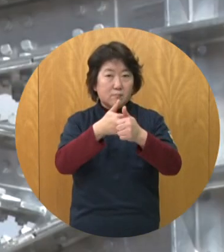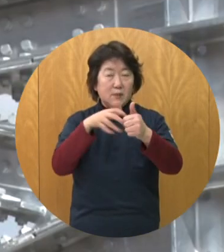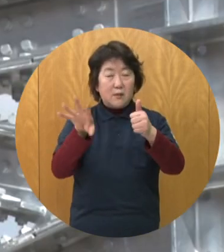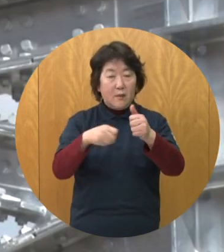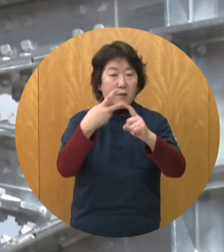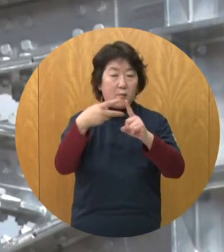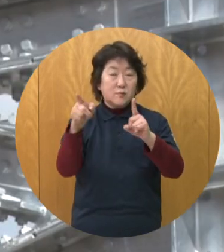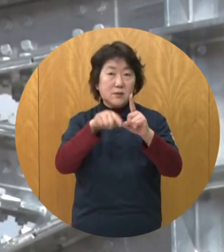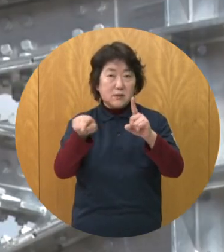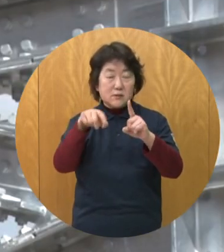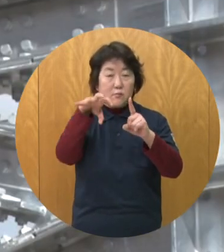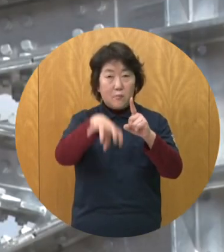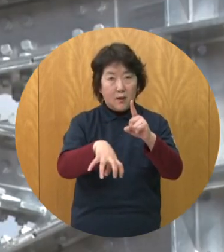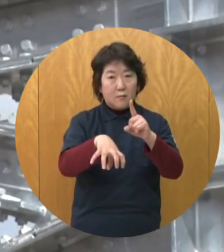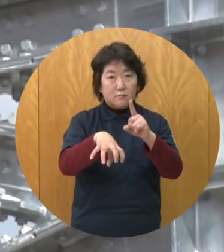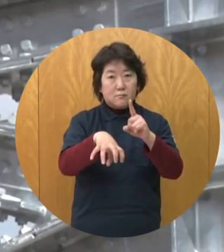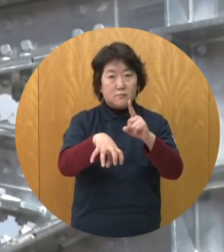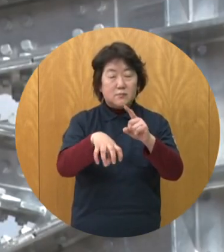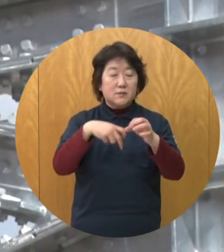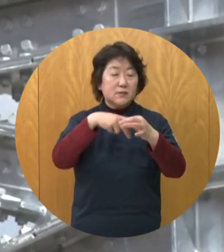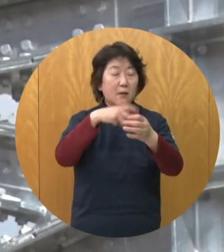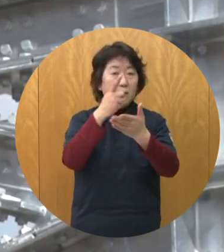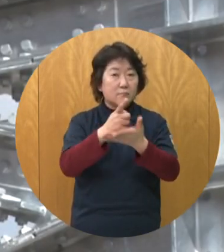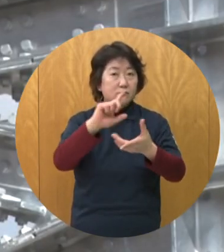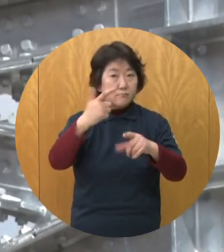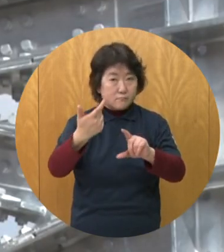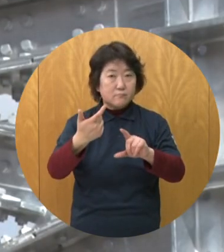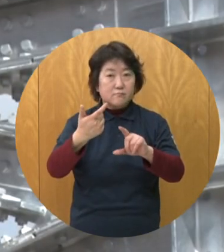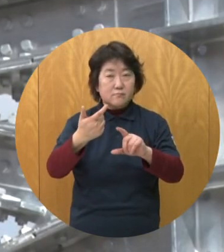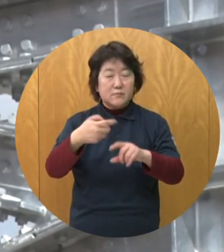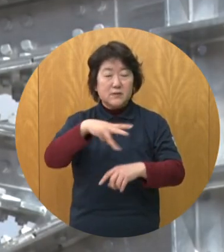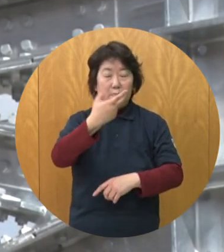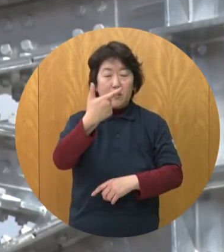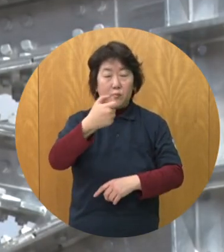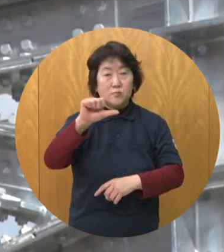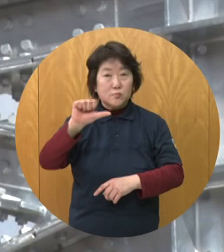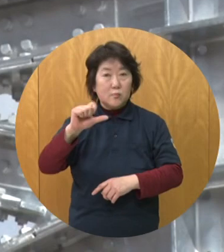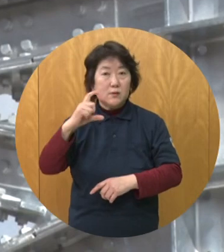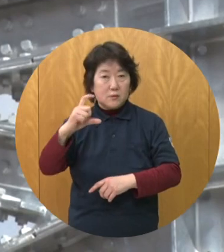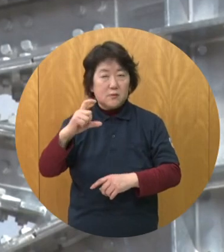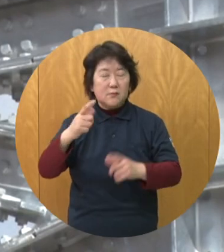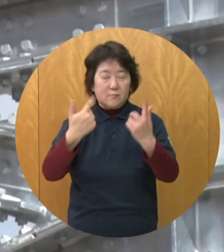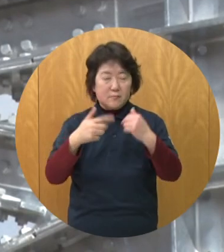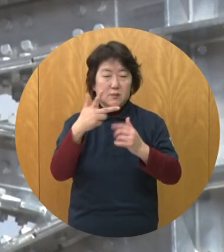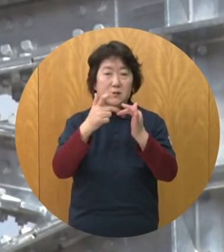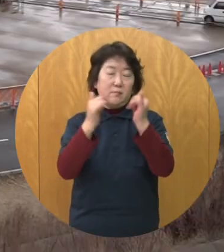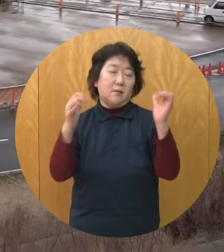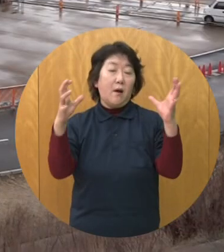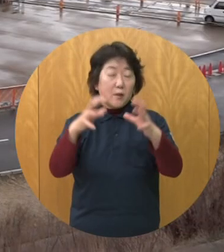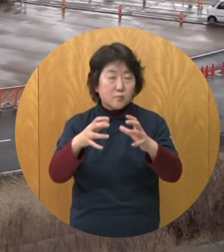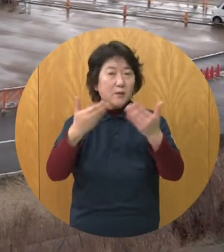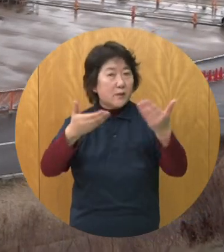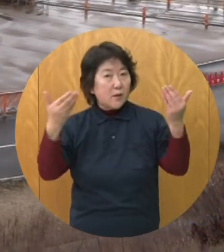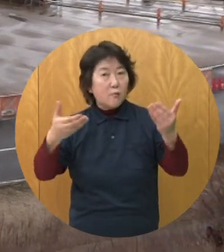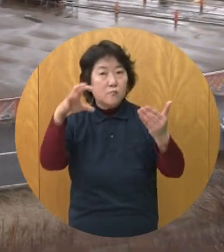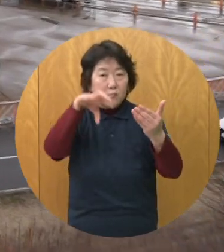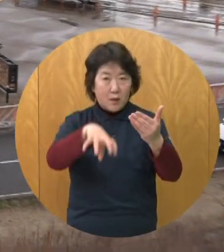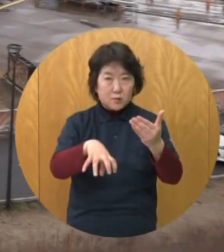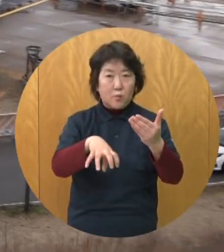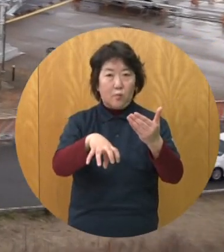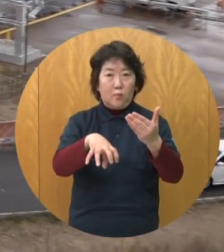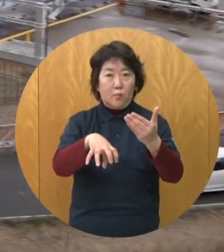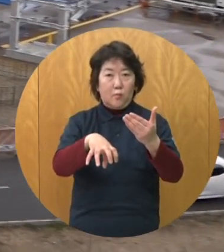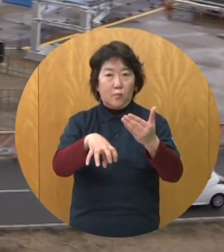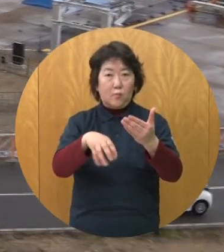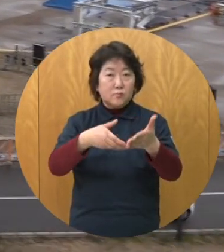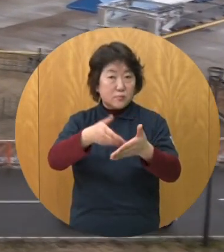治の新しいスタジアムは、サッカーだけでなく365日市民が集いにぎわう新たな